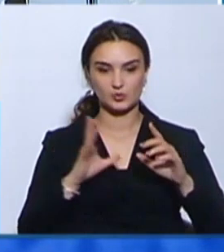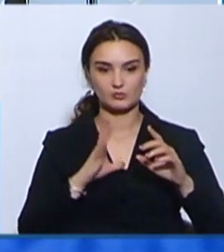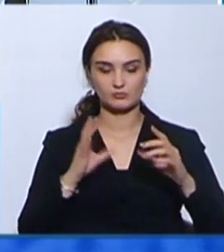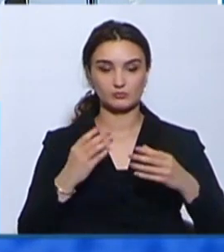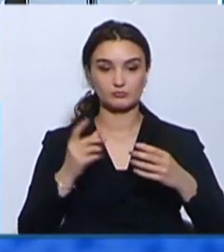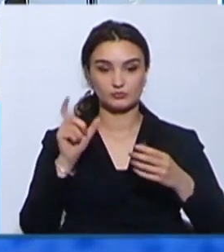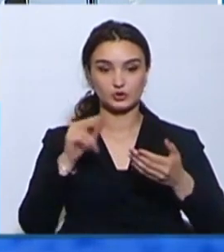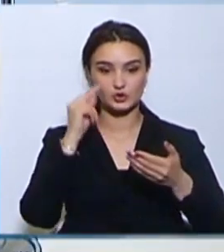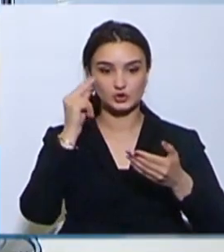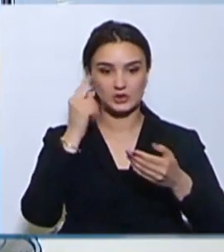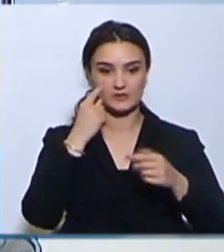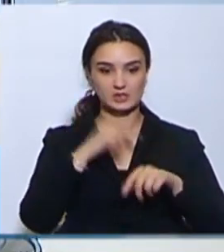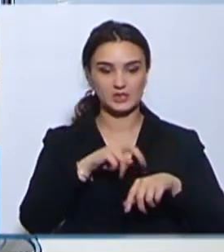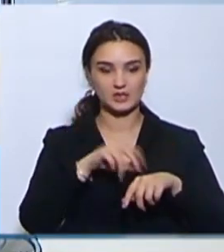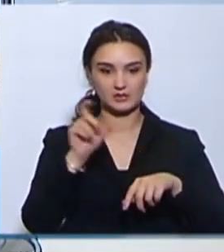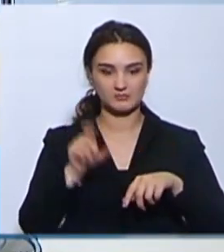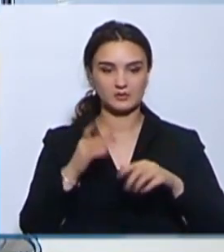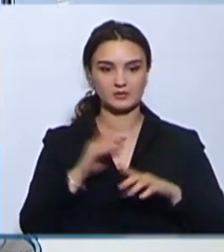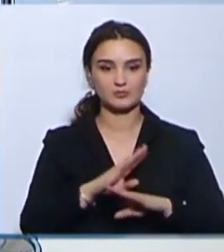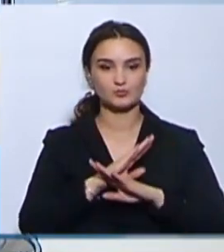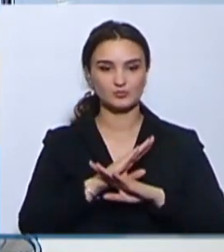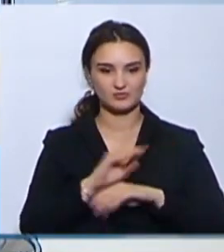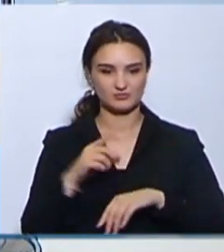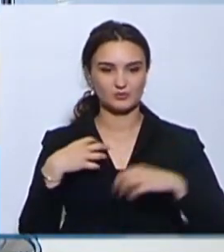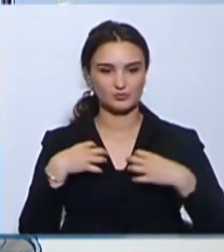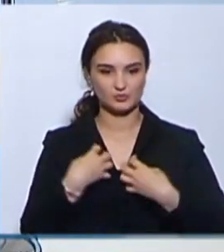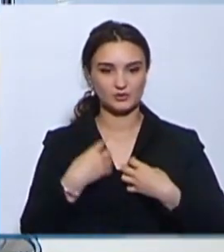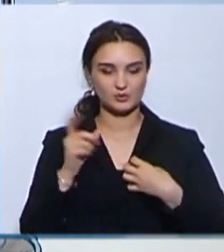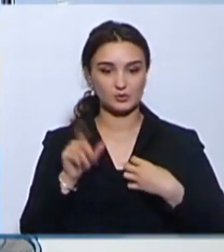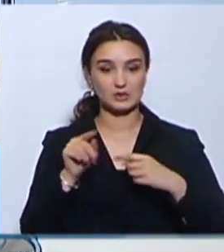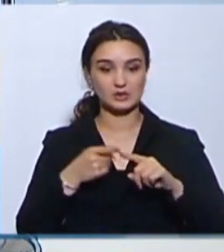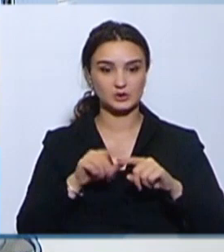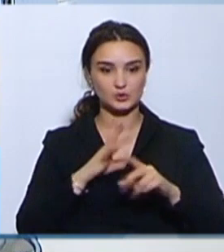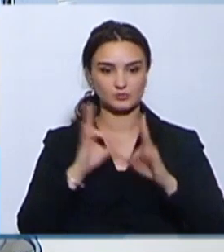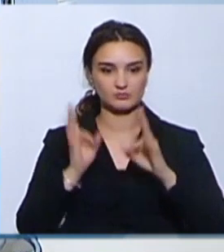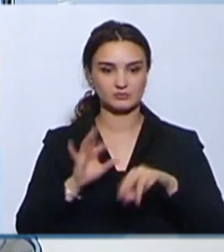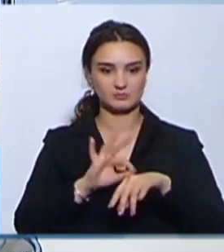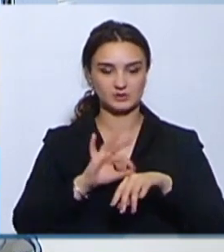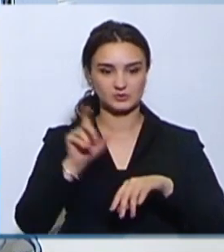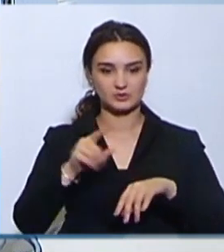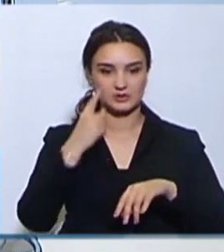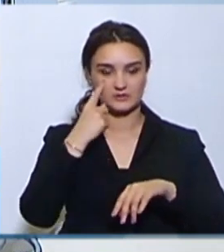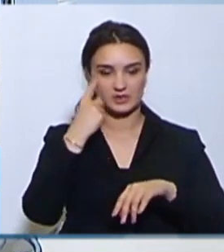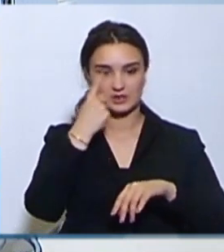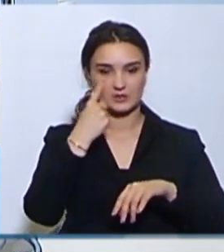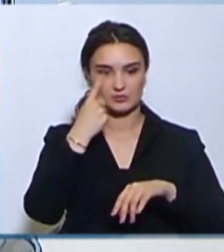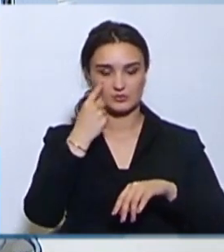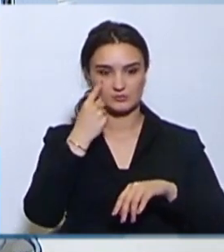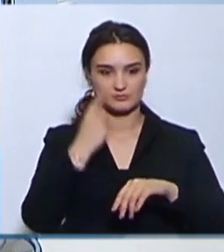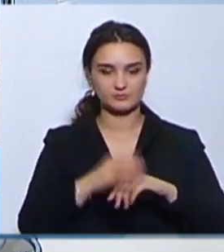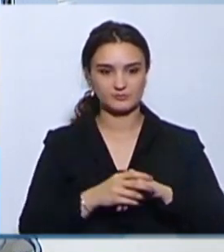იყო ჩინელი ოფთალმოლოგი, რომელიც სამწუხაროდ გარდაიცვალა და სწორედ ის იყო ინფიცირებული თვალის ლორწოვანი